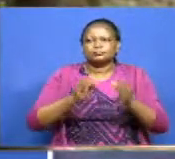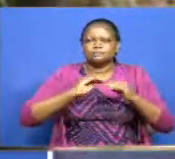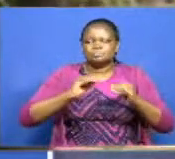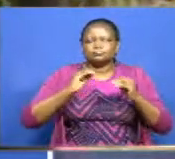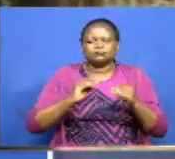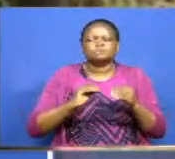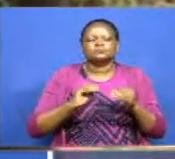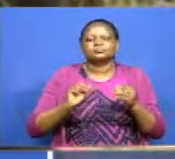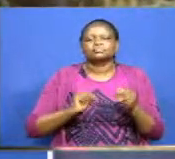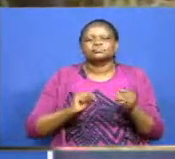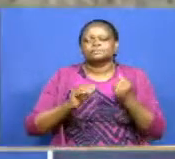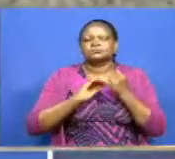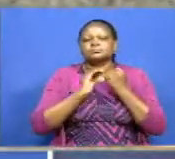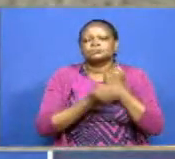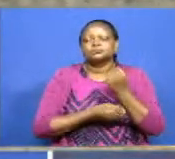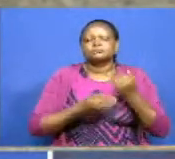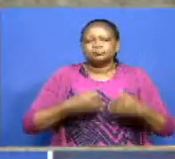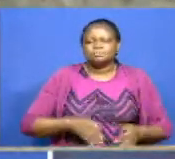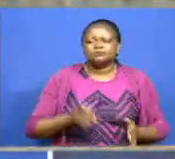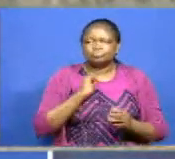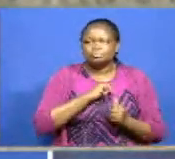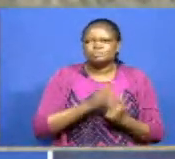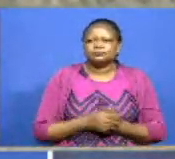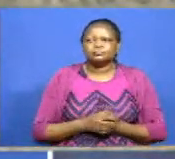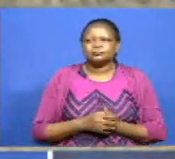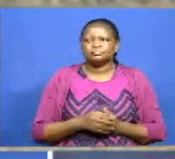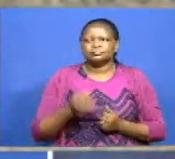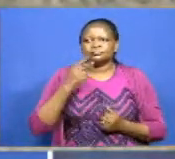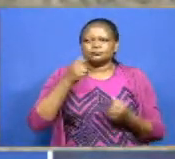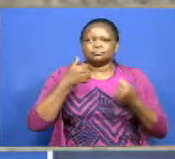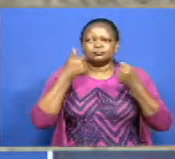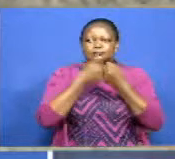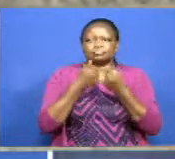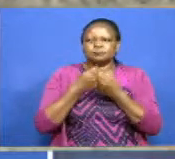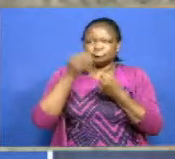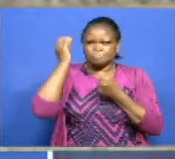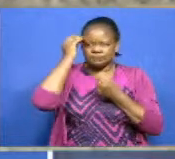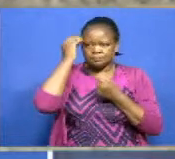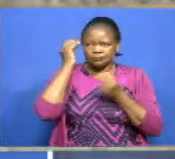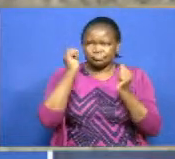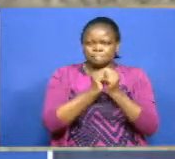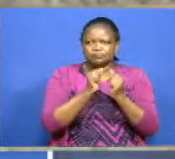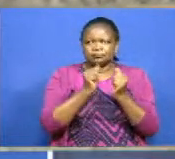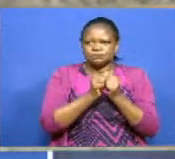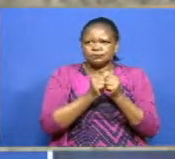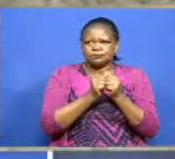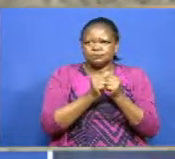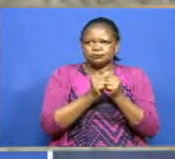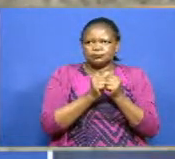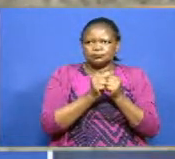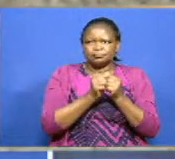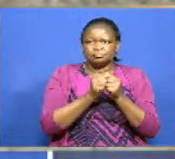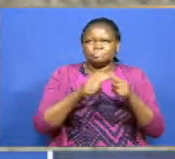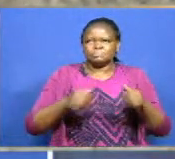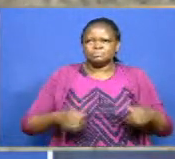wa shule waliojifungua. We saw a bigger gap in education, especially with the number of teenage mothers